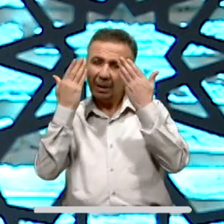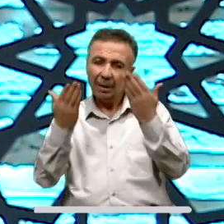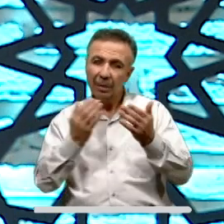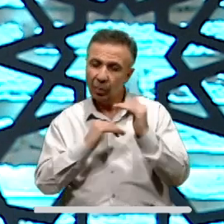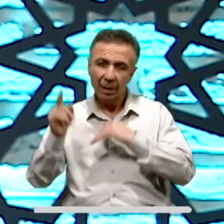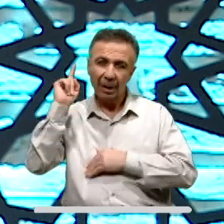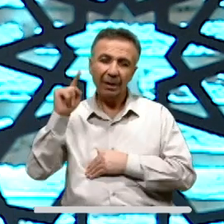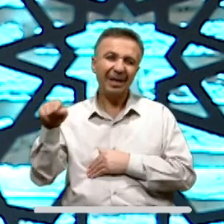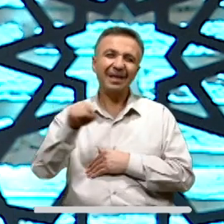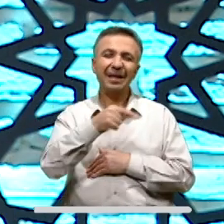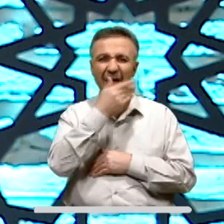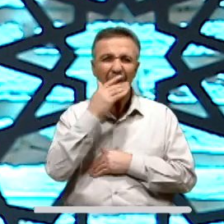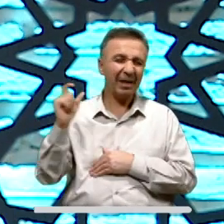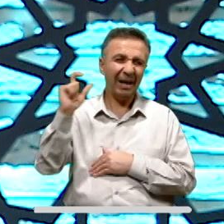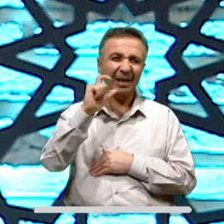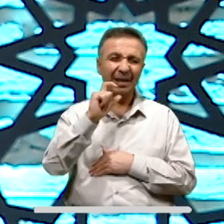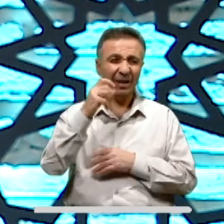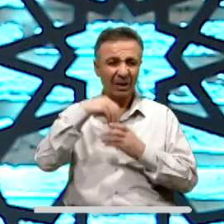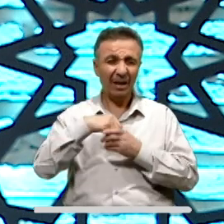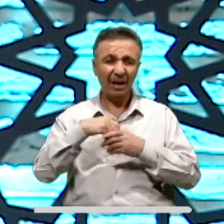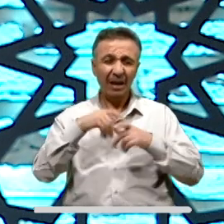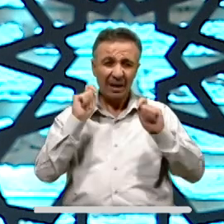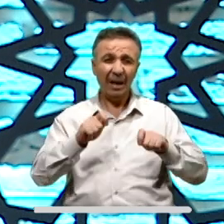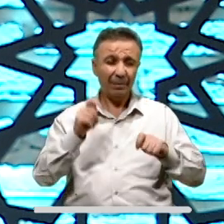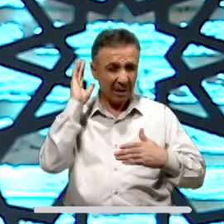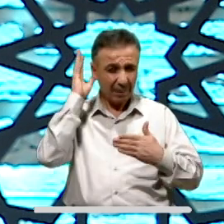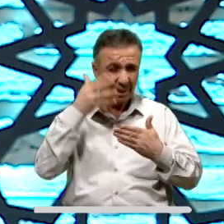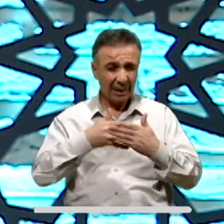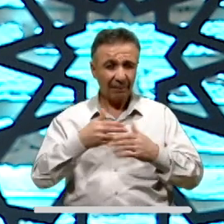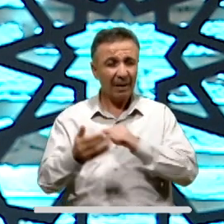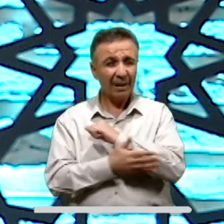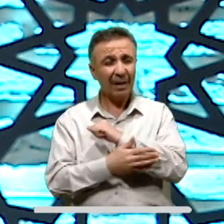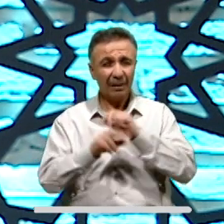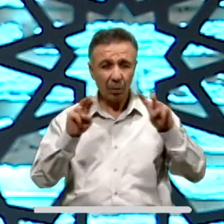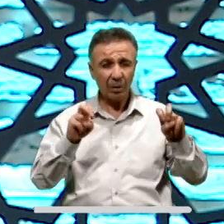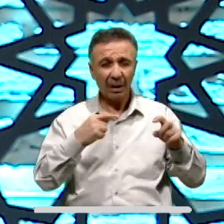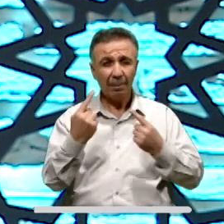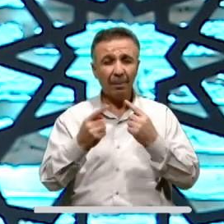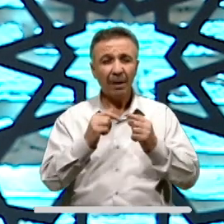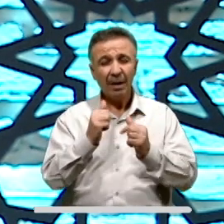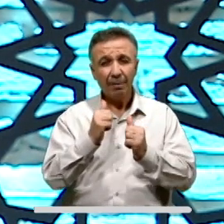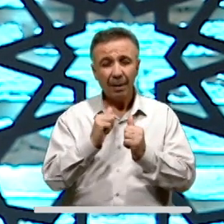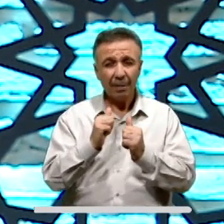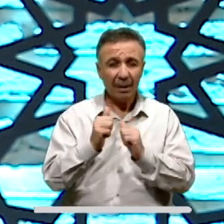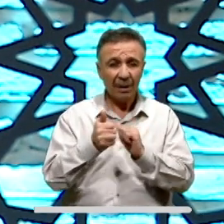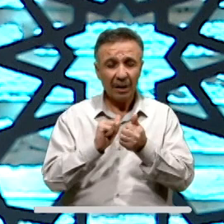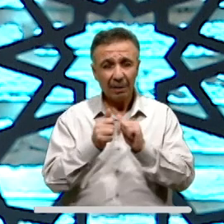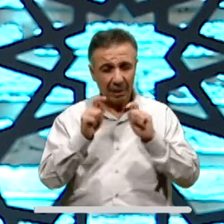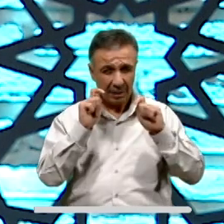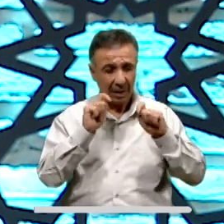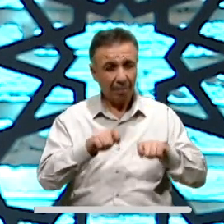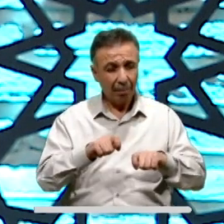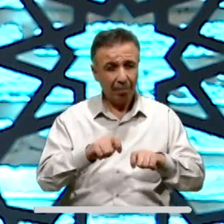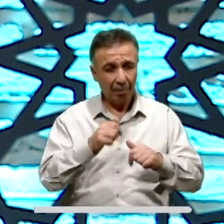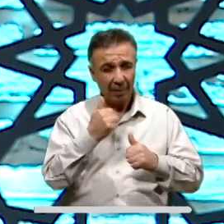sizin Ramazan ayındaki ibadet ve hayır konusunda birbirinizle yarış etmenize bakar ve meleklerine karşı